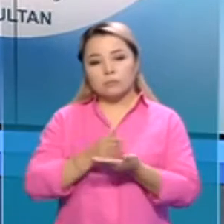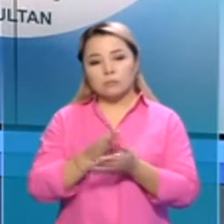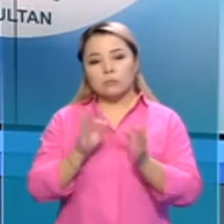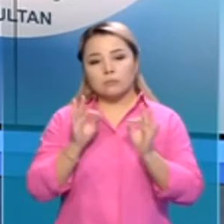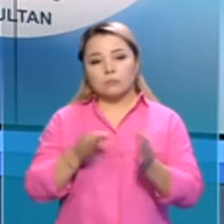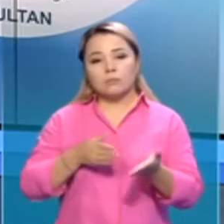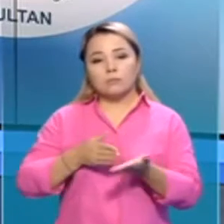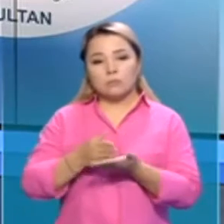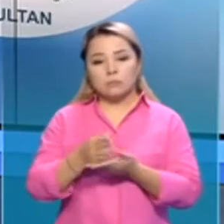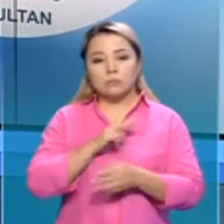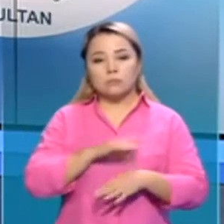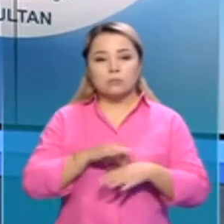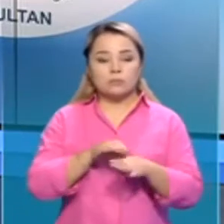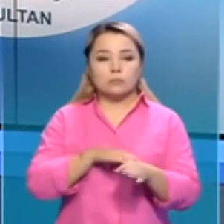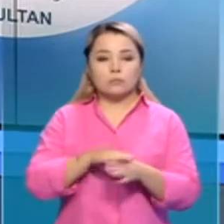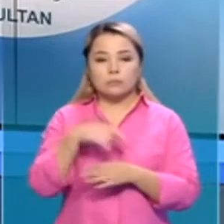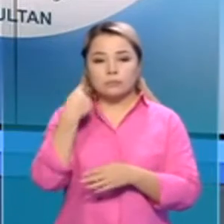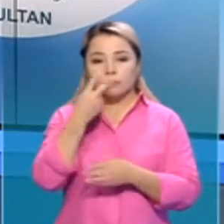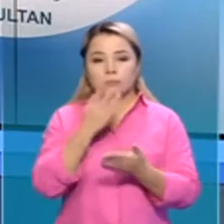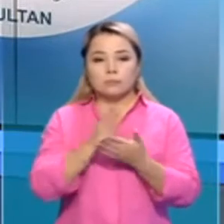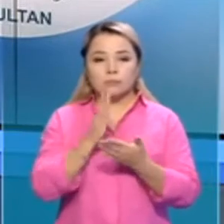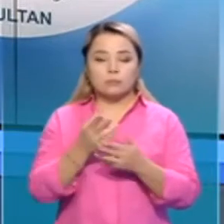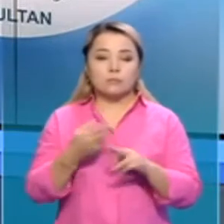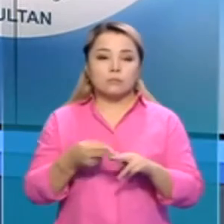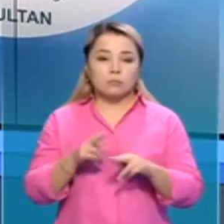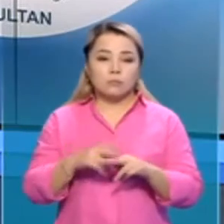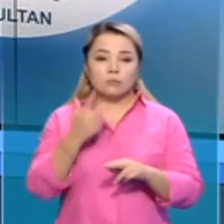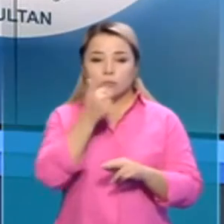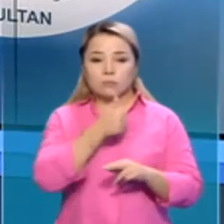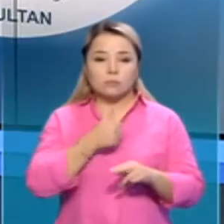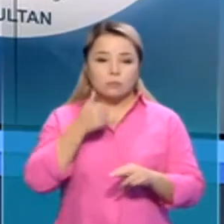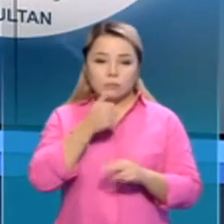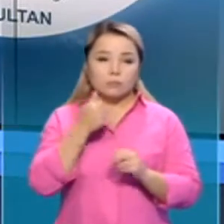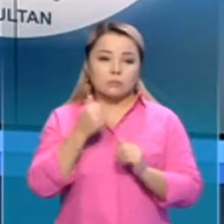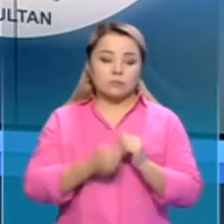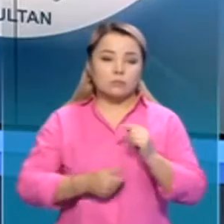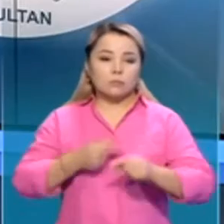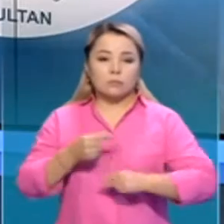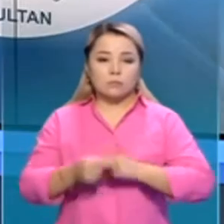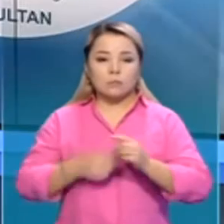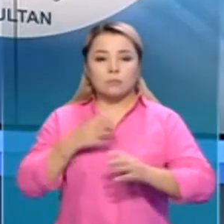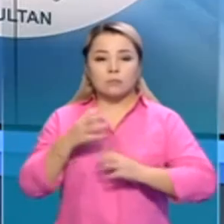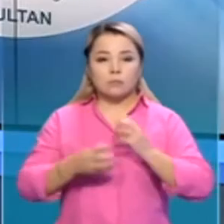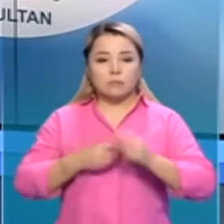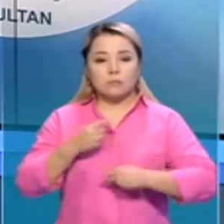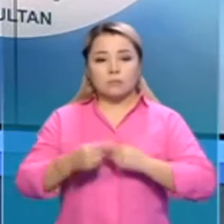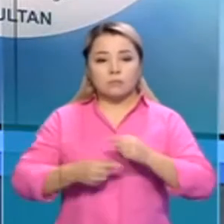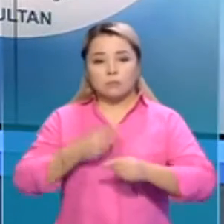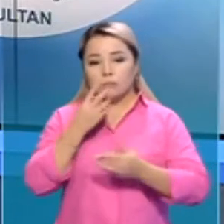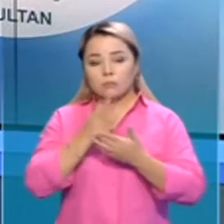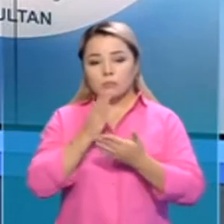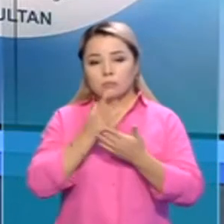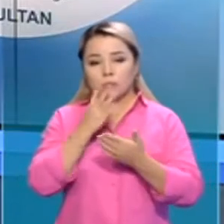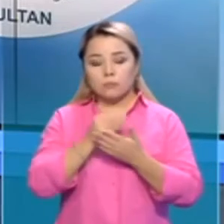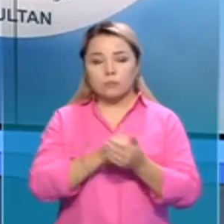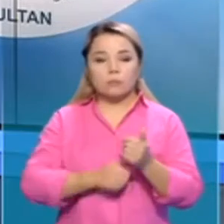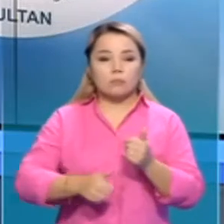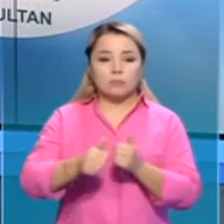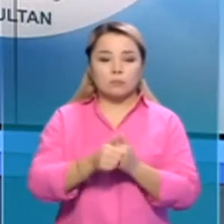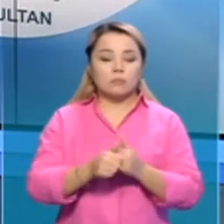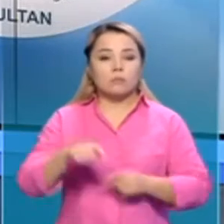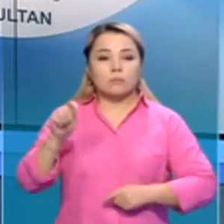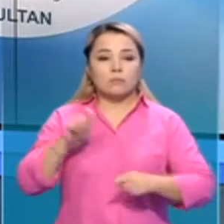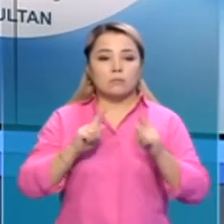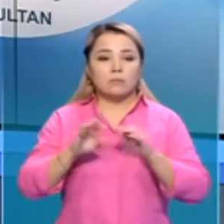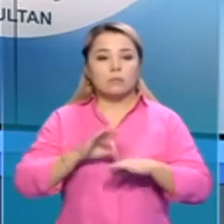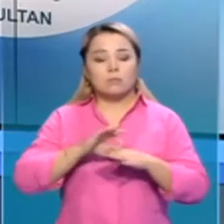дұрыс бағытты жүріп жатқандығының белгісі. Сондықтан болар 3 жыл сайын дәстүрлі түрде әлемдік және дәстүрлі діндер лидерлерінің